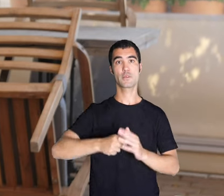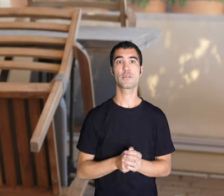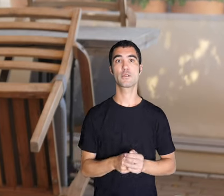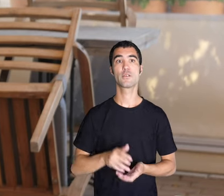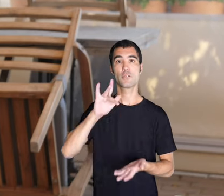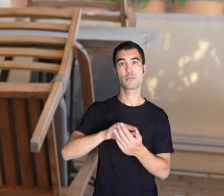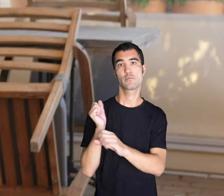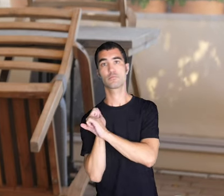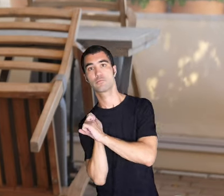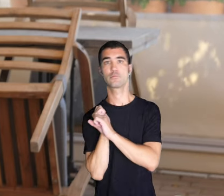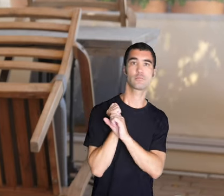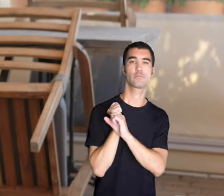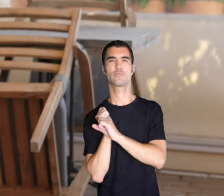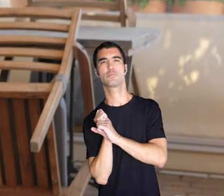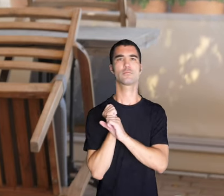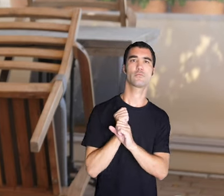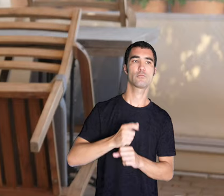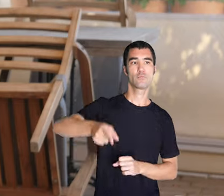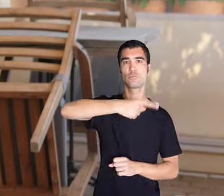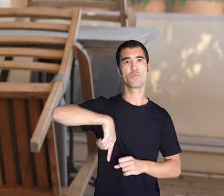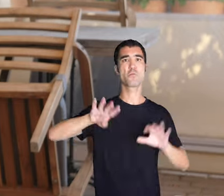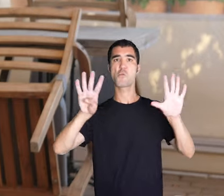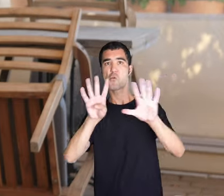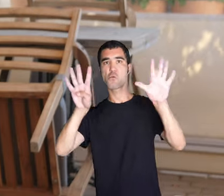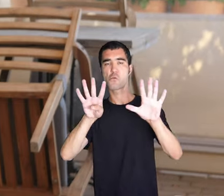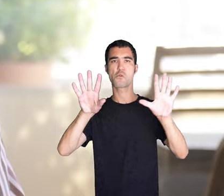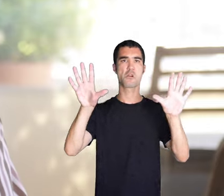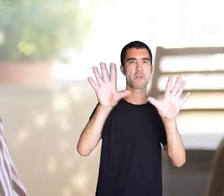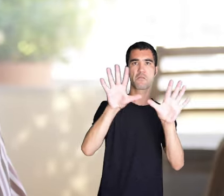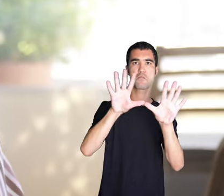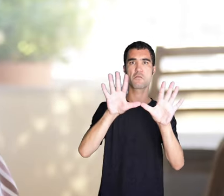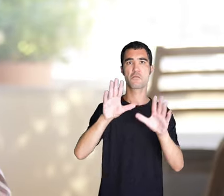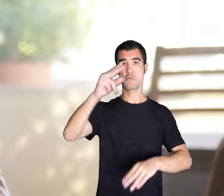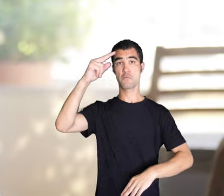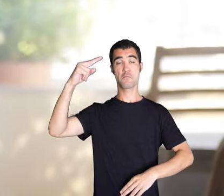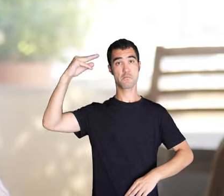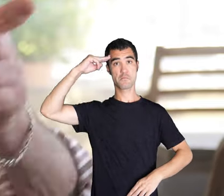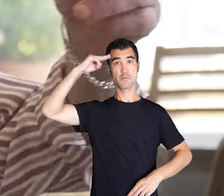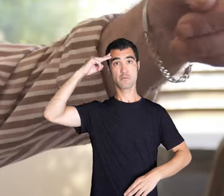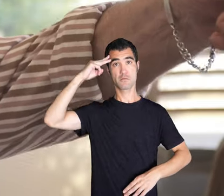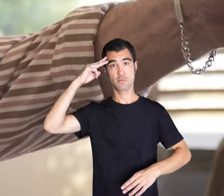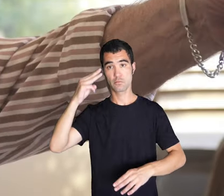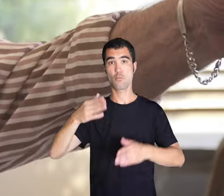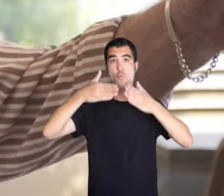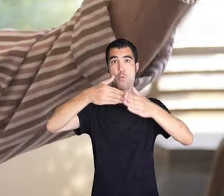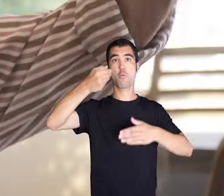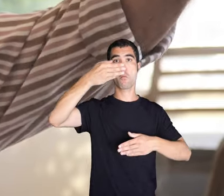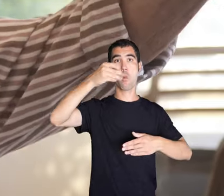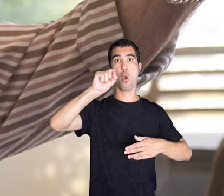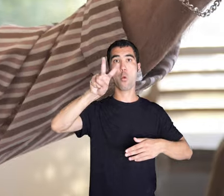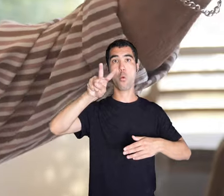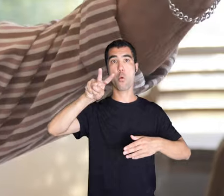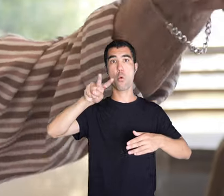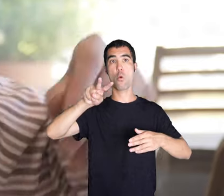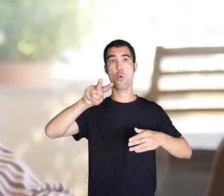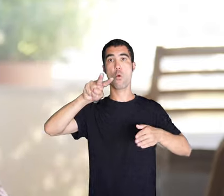una professora, i entre eren de més 9 o 10 mariners i m'ho carregàrem un bau de les barques, un temps de